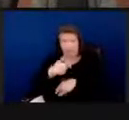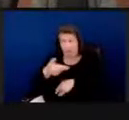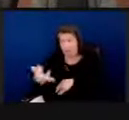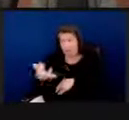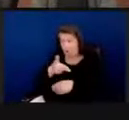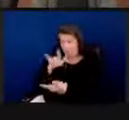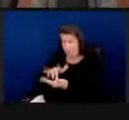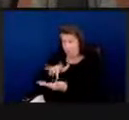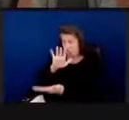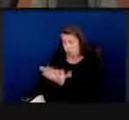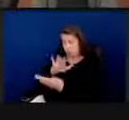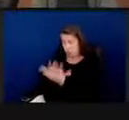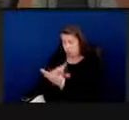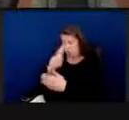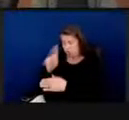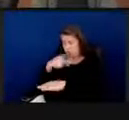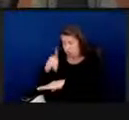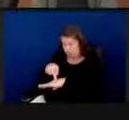Na